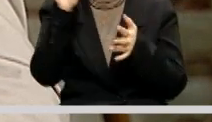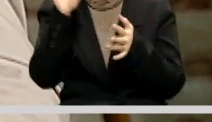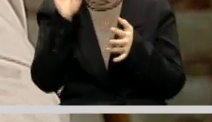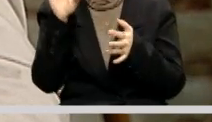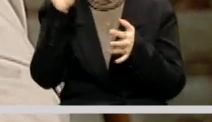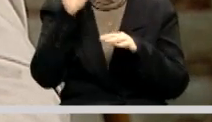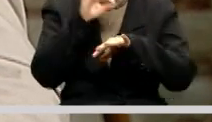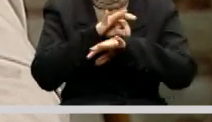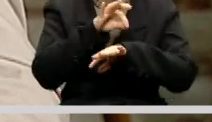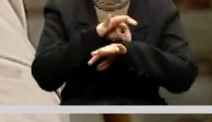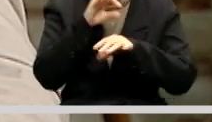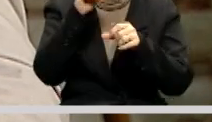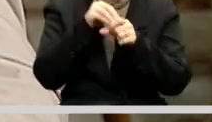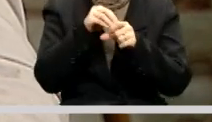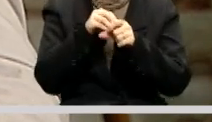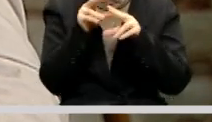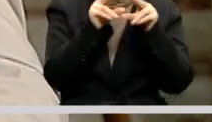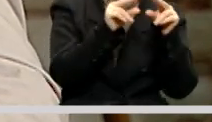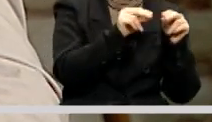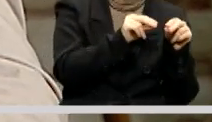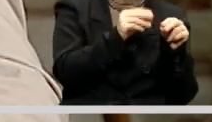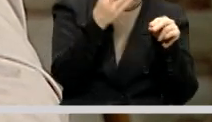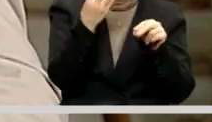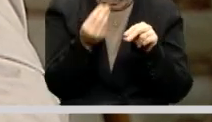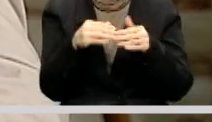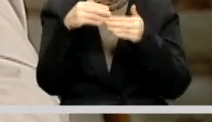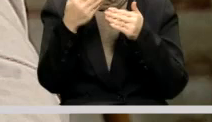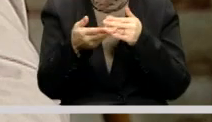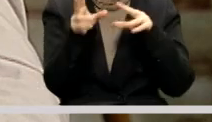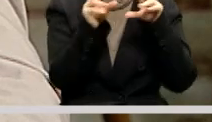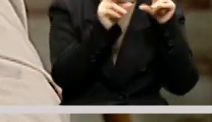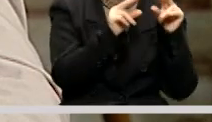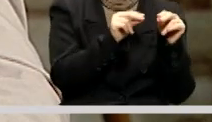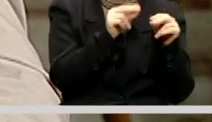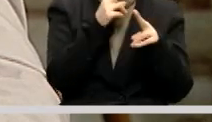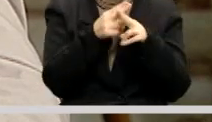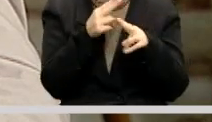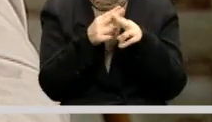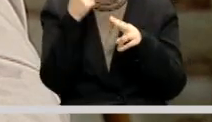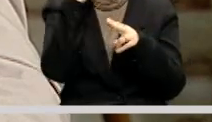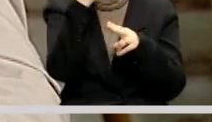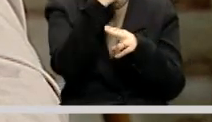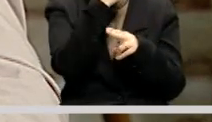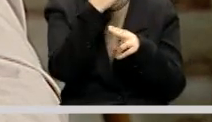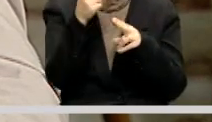uyumanız, uykuya dalmanız bekleniyor. Sonrasında uykuda hızlı göz hareketlerinin